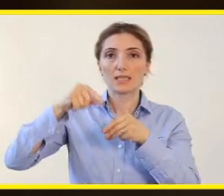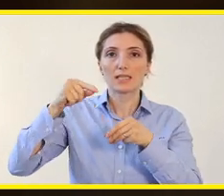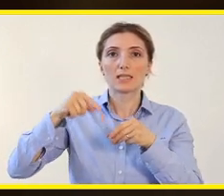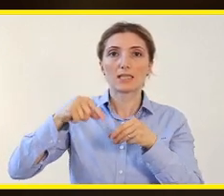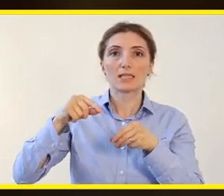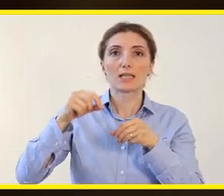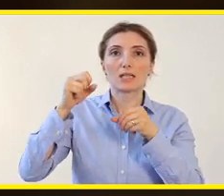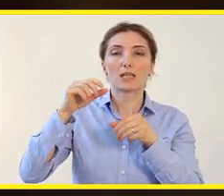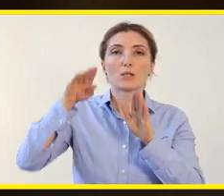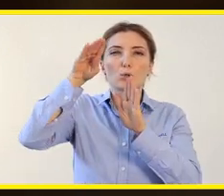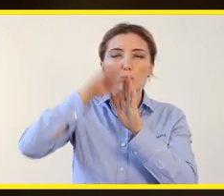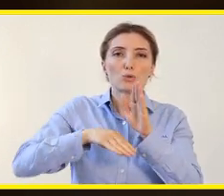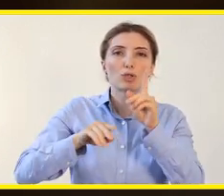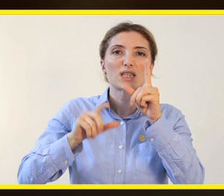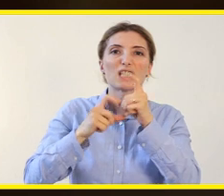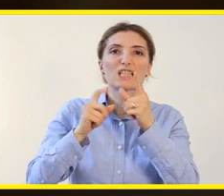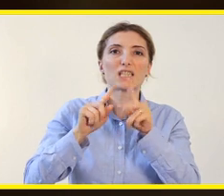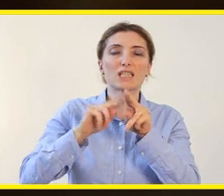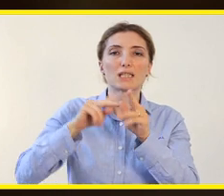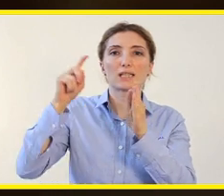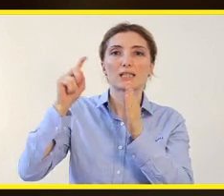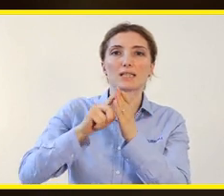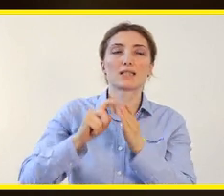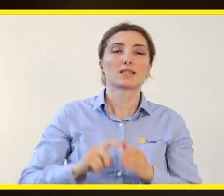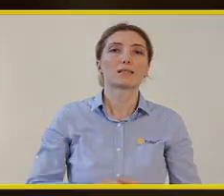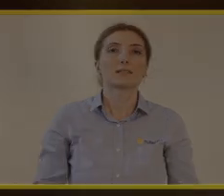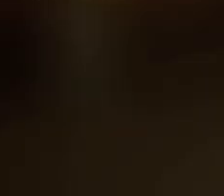seçenekler arasından düşük ışığı seçin.